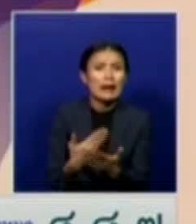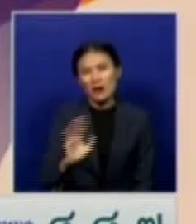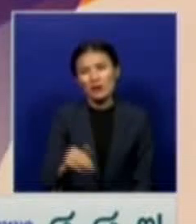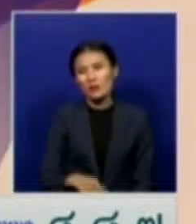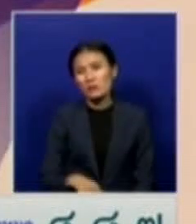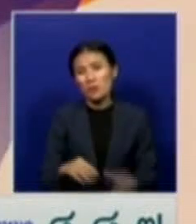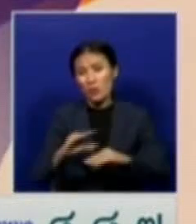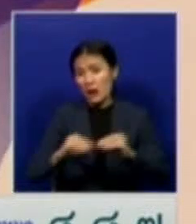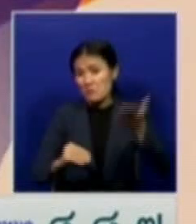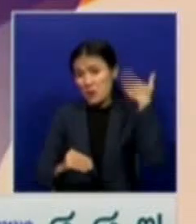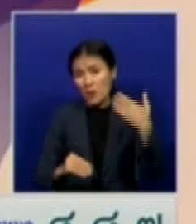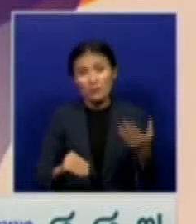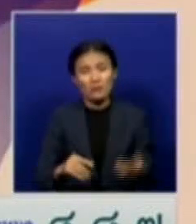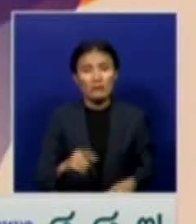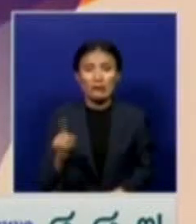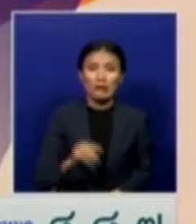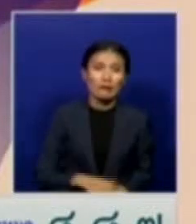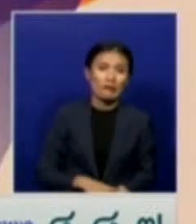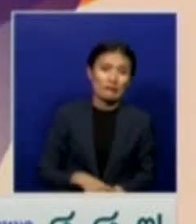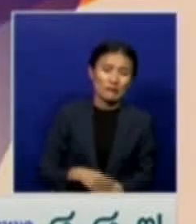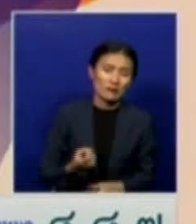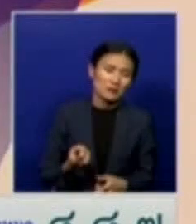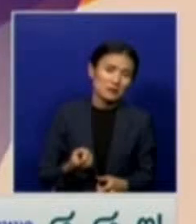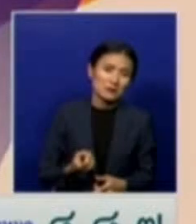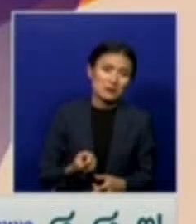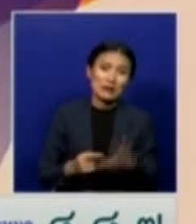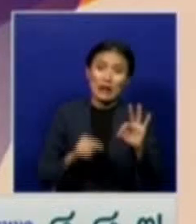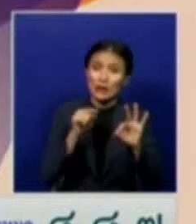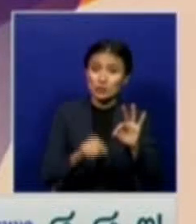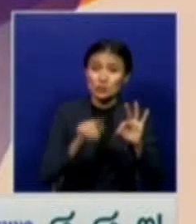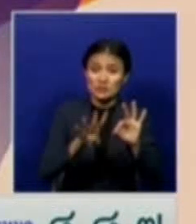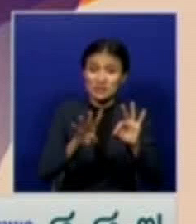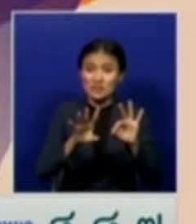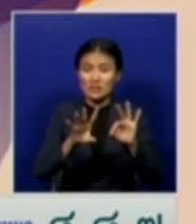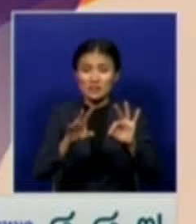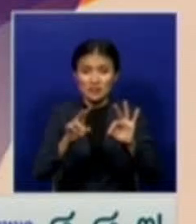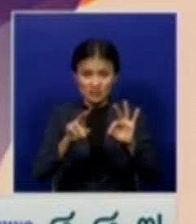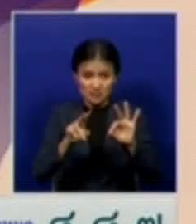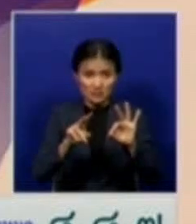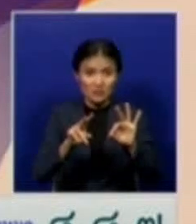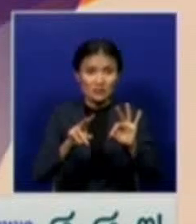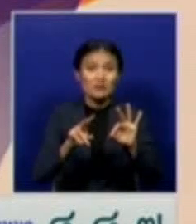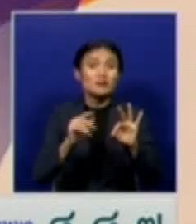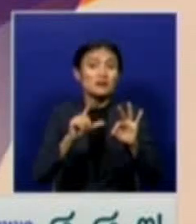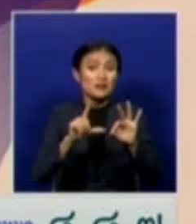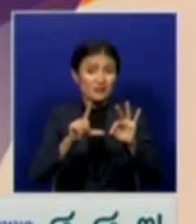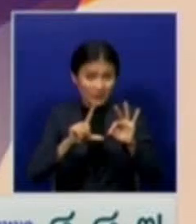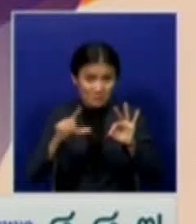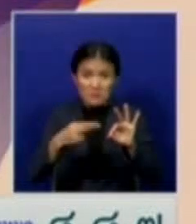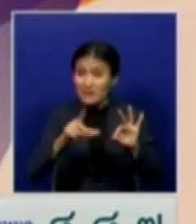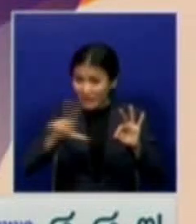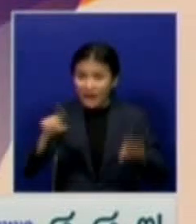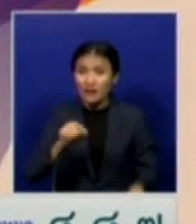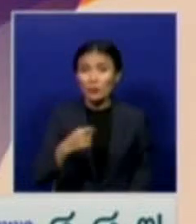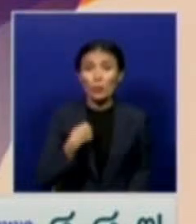การกู้เงินมาใช้แก้ปัญหาเยียวยาฟื้นฟูโควิด19ครั้งนี้เป็นเรื่องที่พรรคก้าวไกลเห็นด้วยว่าจำเป็นต้องกู้